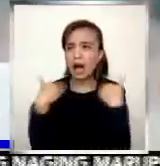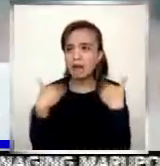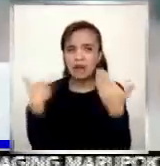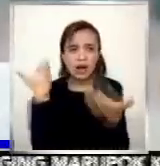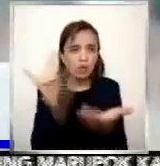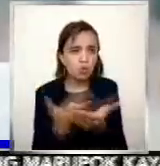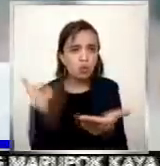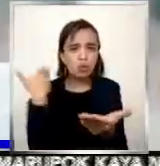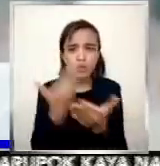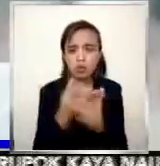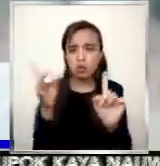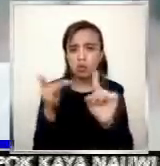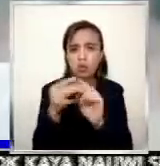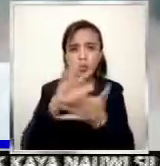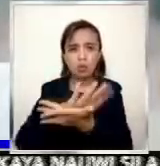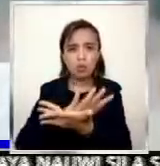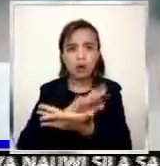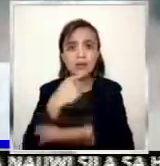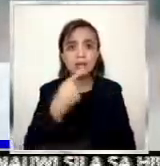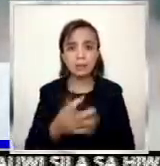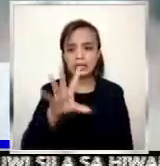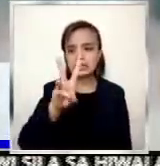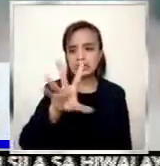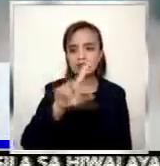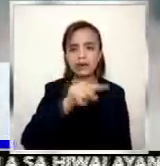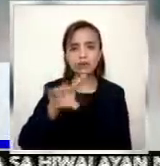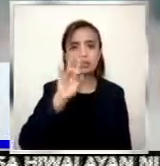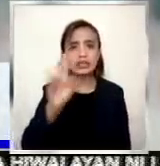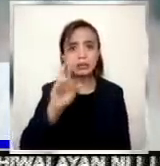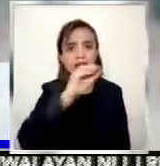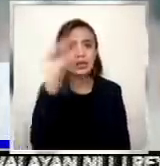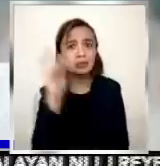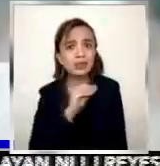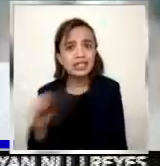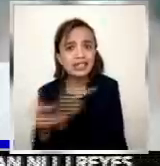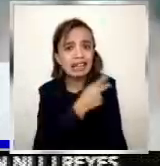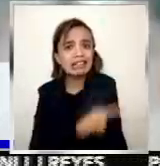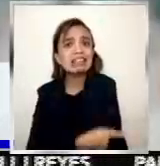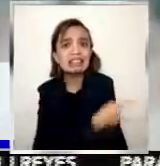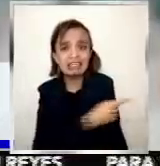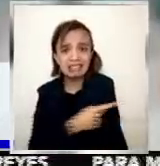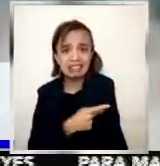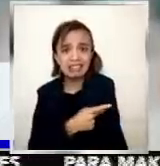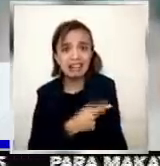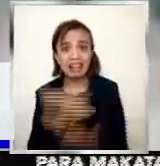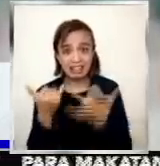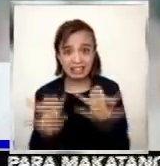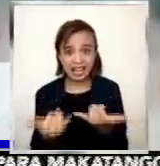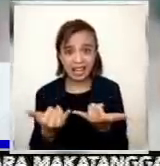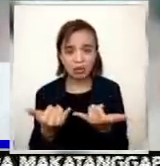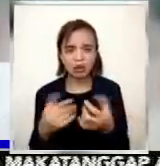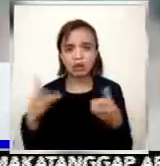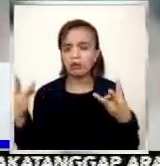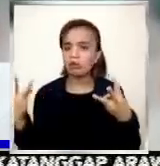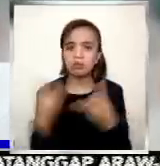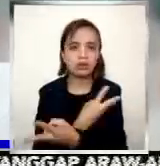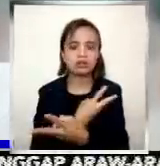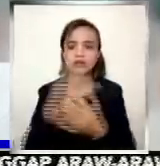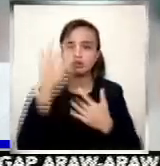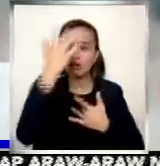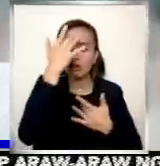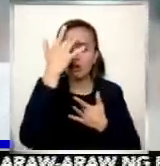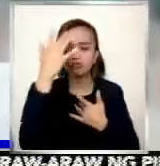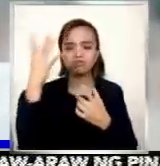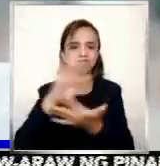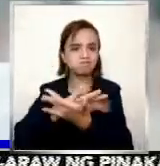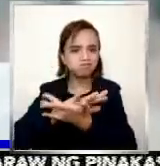raw sa 65 to 70% ng mga pasyente na naka-admit sa kanila ngayon ay nasa severe to critical na. Kaya't mas nangangailangan daw ito ng